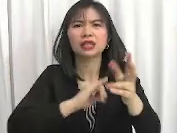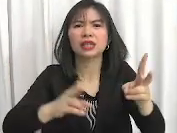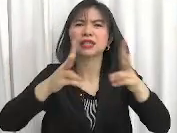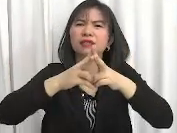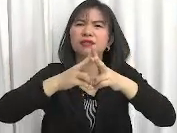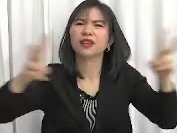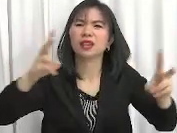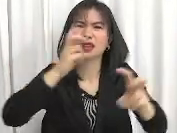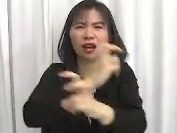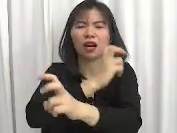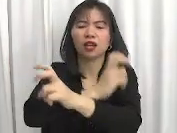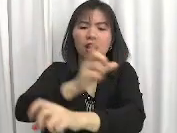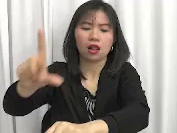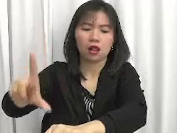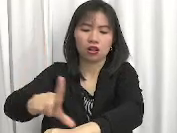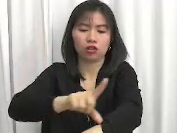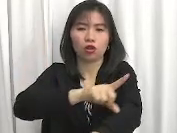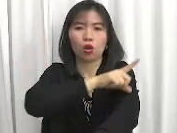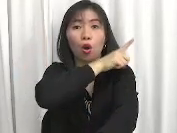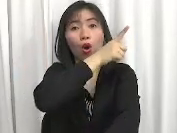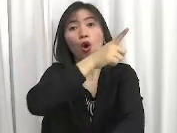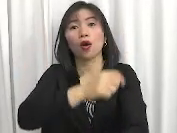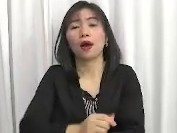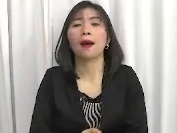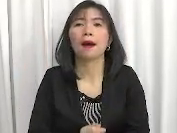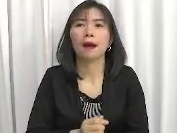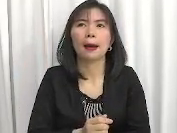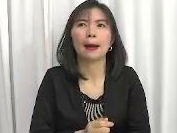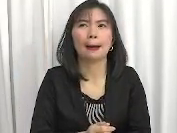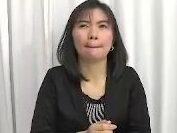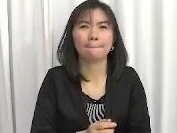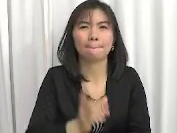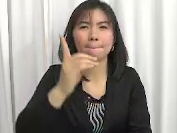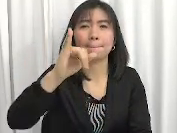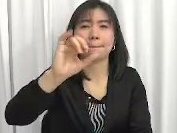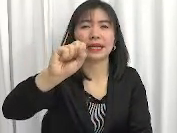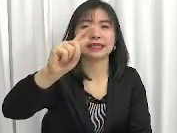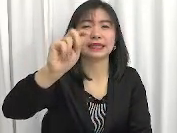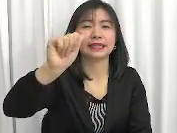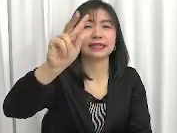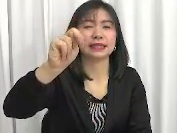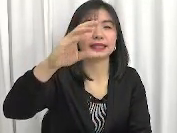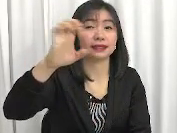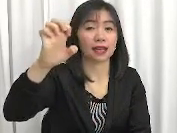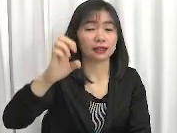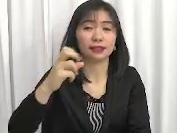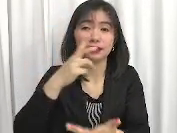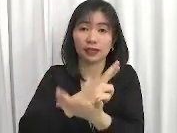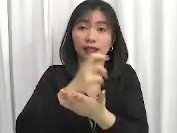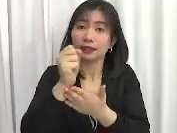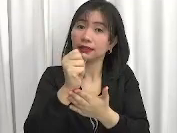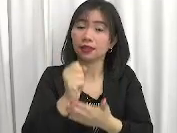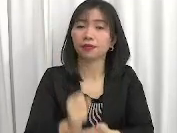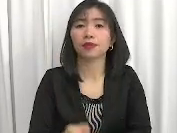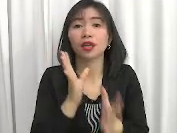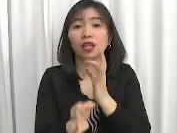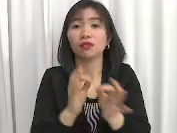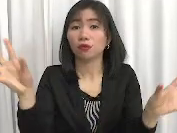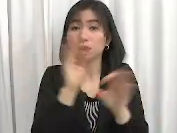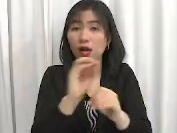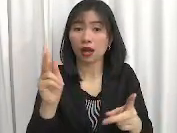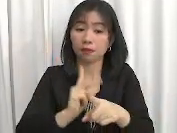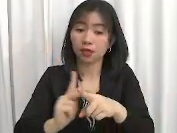relationship. Yeah, tama yan. Oh. At kung walang prinsipyo na pangahawakan ang bawat isa